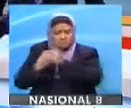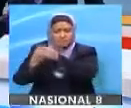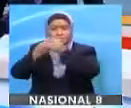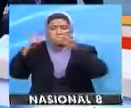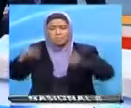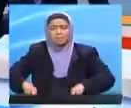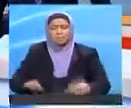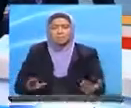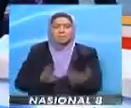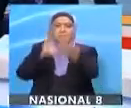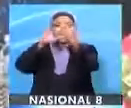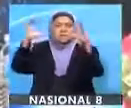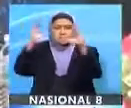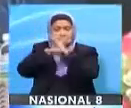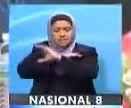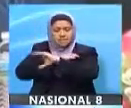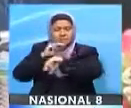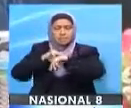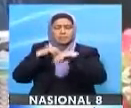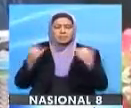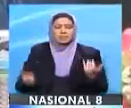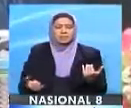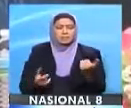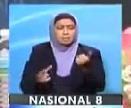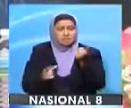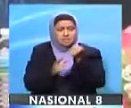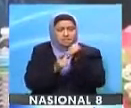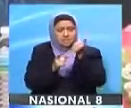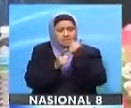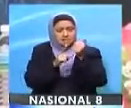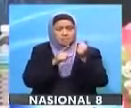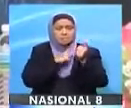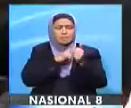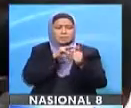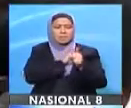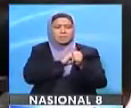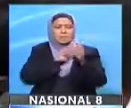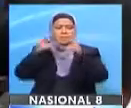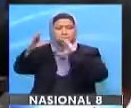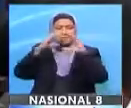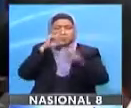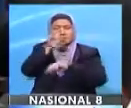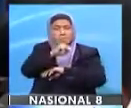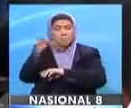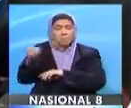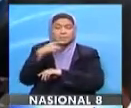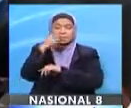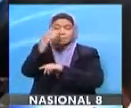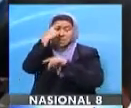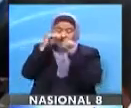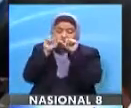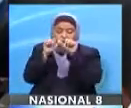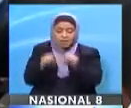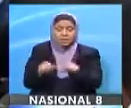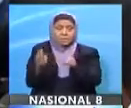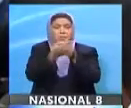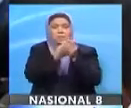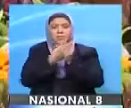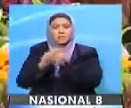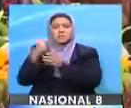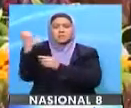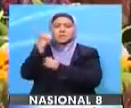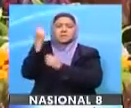masa kini. Menurut Timbalan Menteri Komunikasi dan Multimedia, Datuk Jalani Johari, untuk mengekalkan perpaduan yang sering menjadi